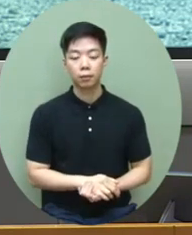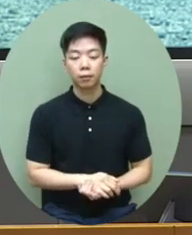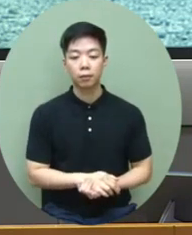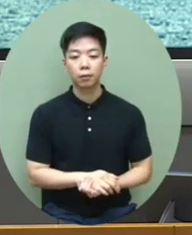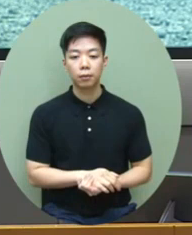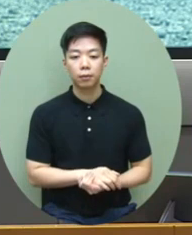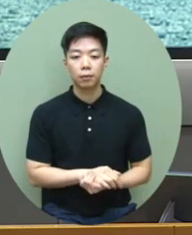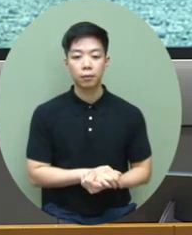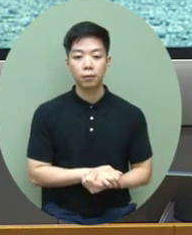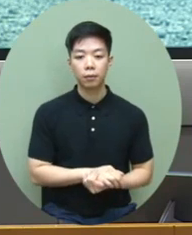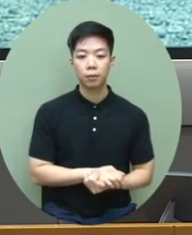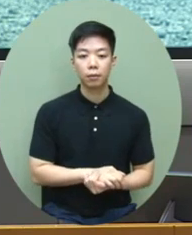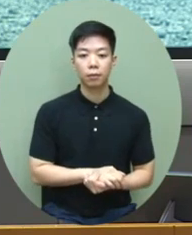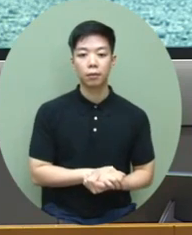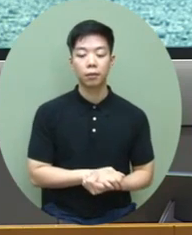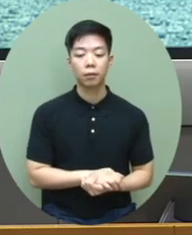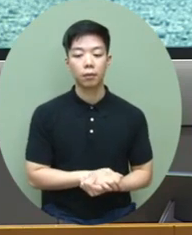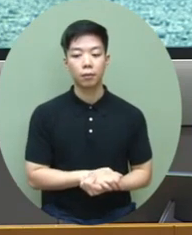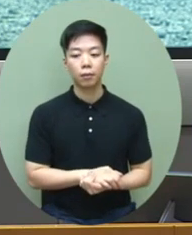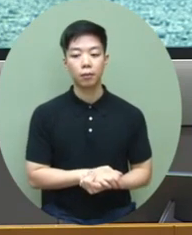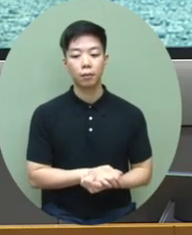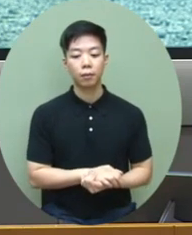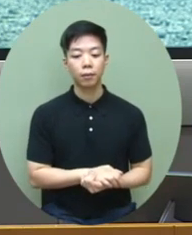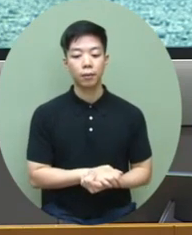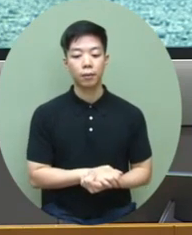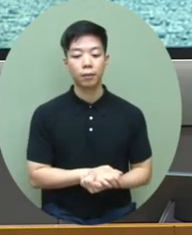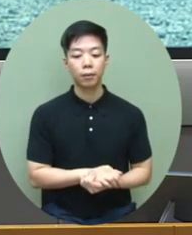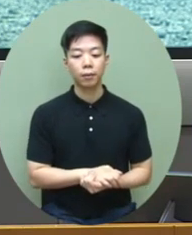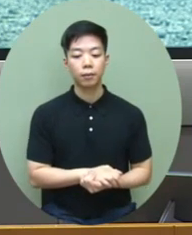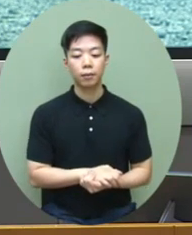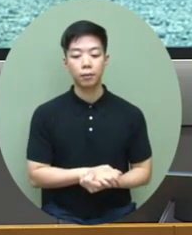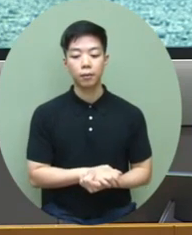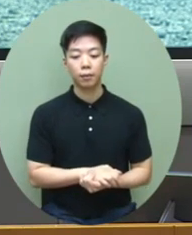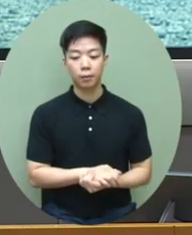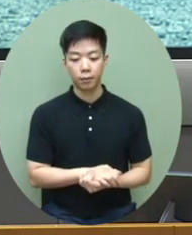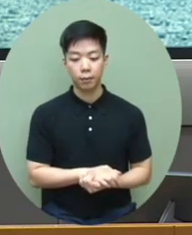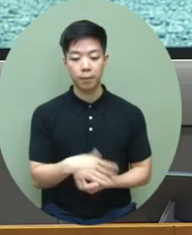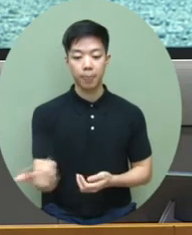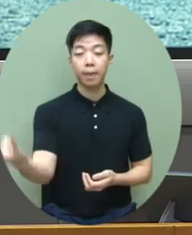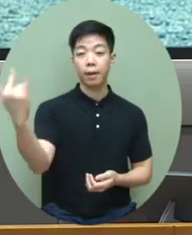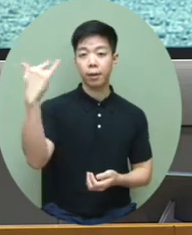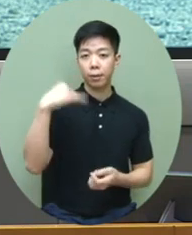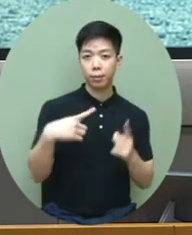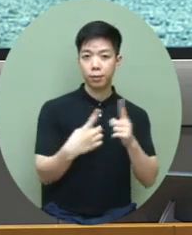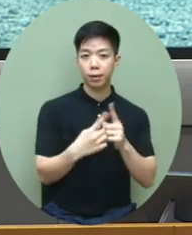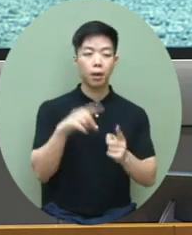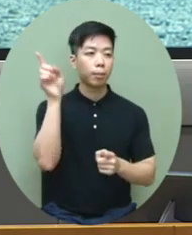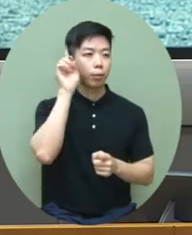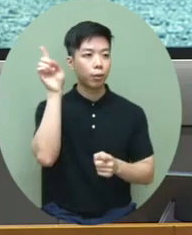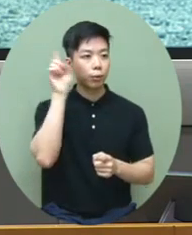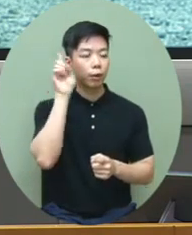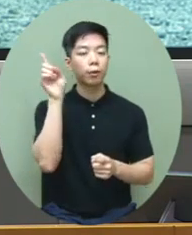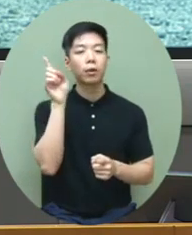啲入境嘅檢疫人士，其實佢哋都需要做好多次嘅，即係日日都要做快速檢測